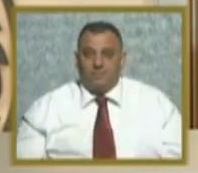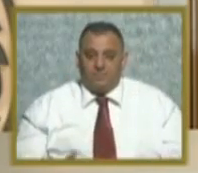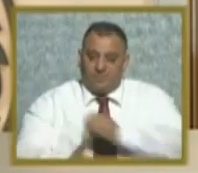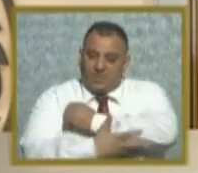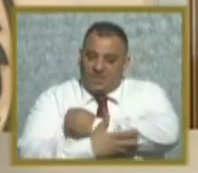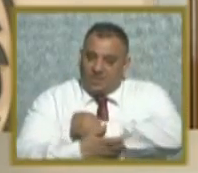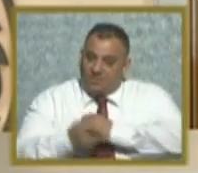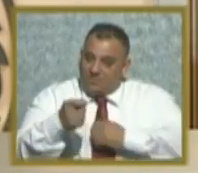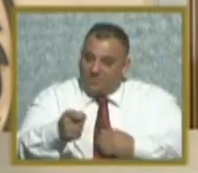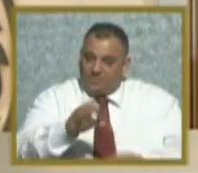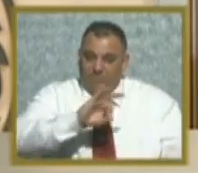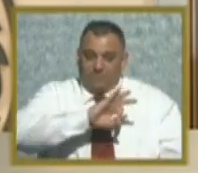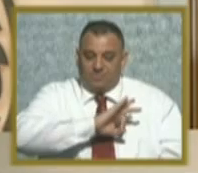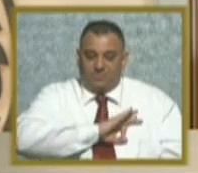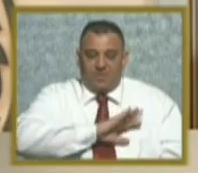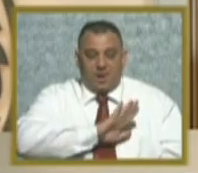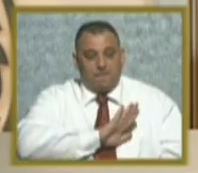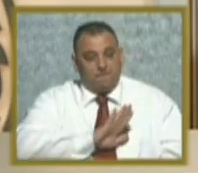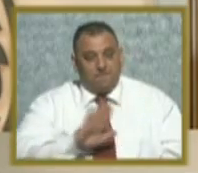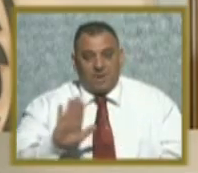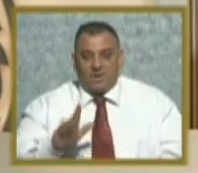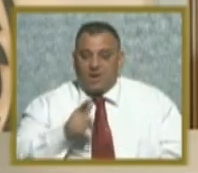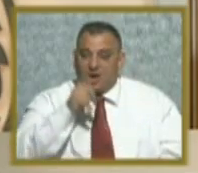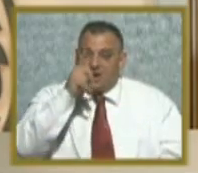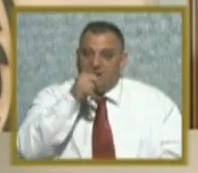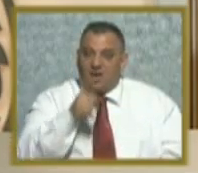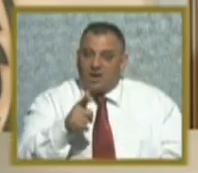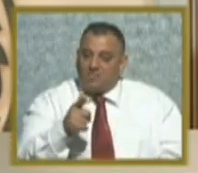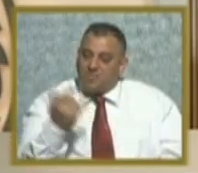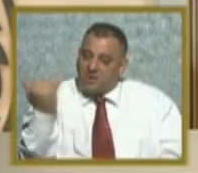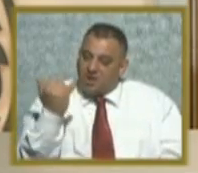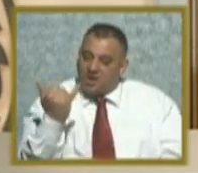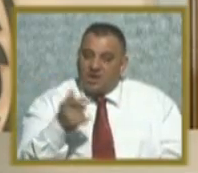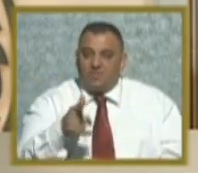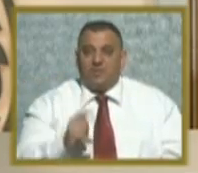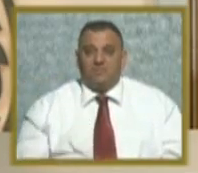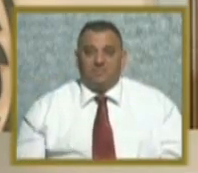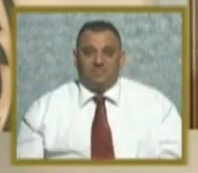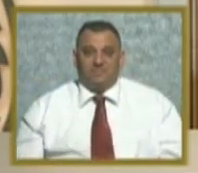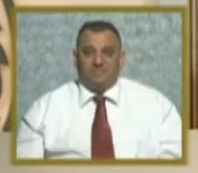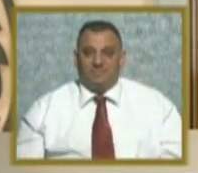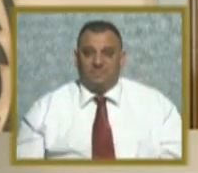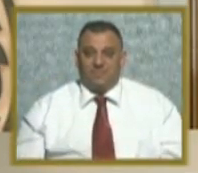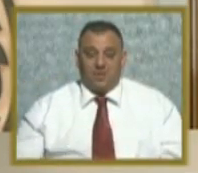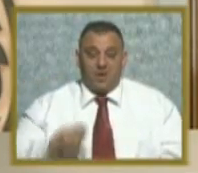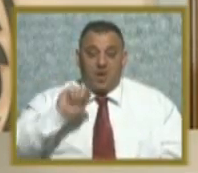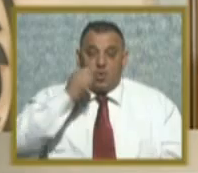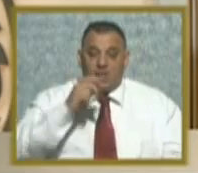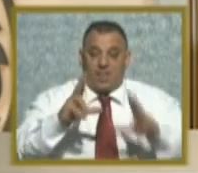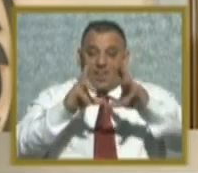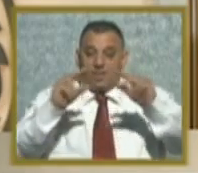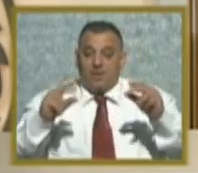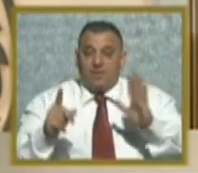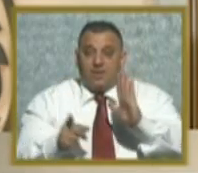على الفقراء وعلى المساكين إذا ربنا جل وعلا أعطى العبد شيء من هذه الدنيا. أبو محمد من لبنان يسأل